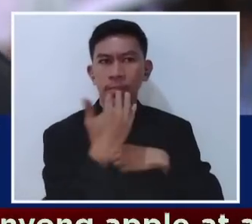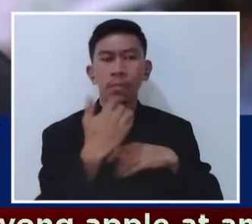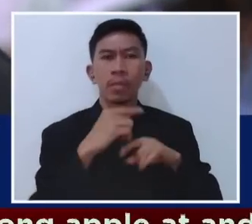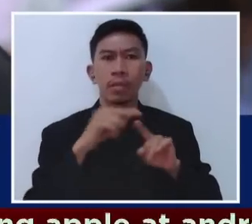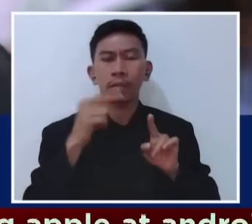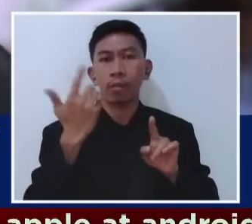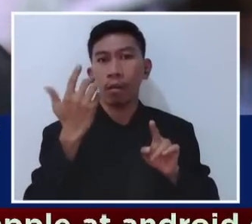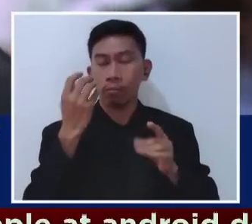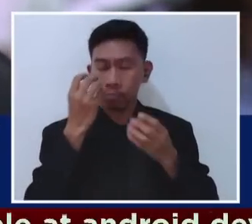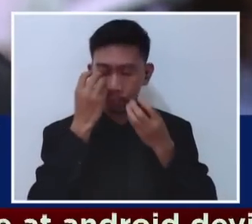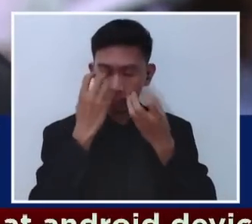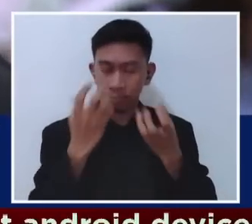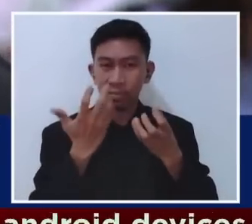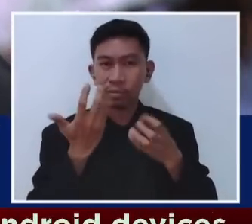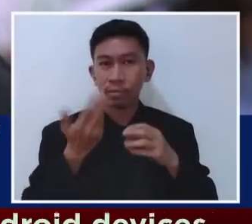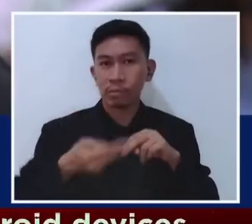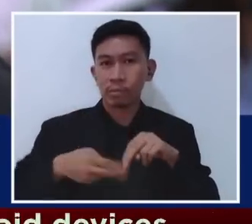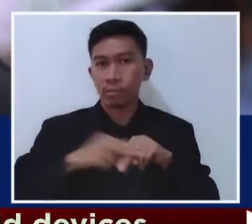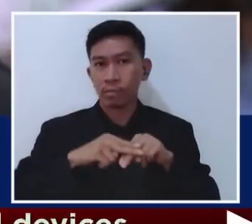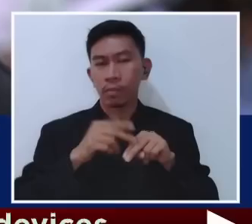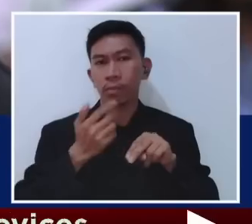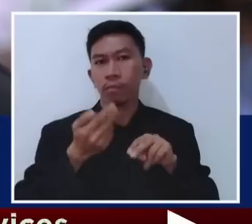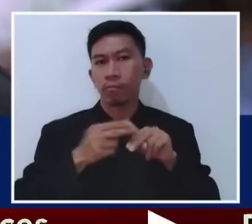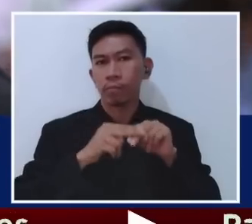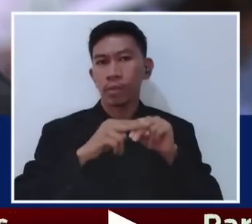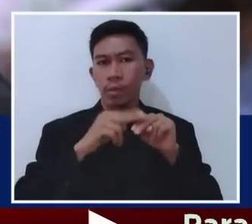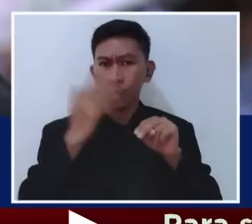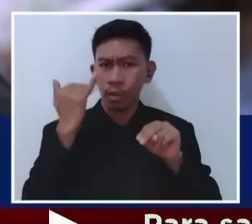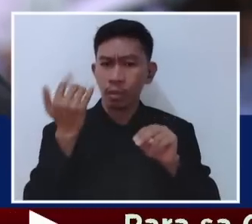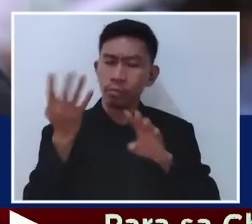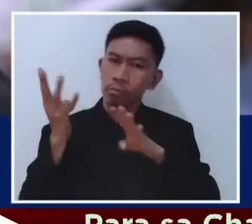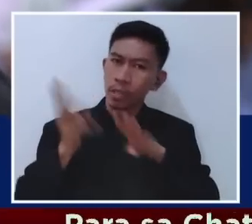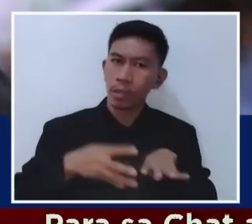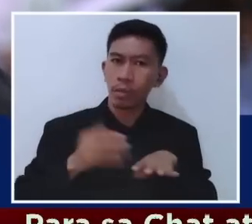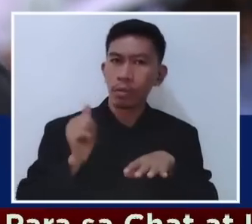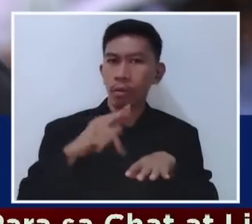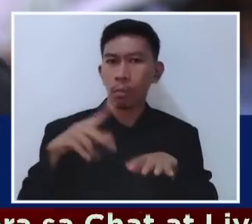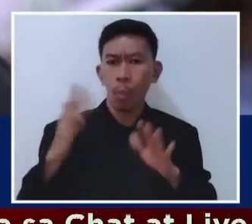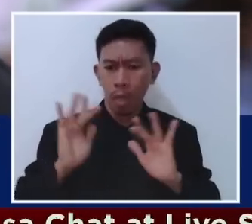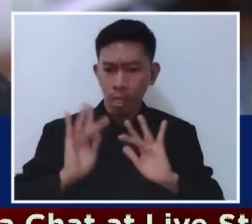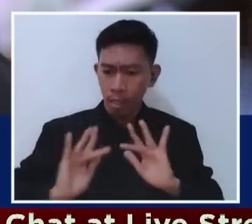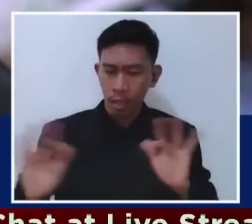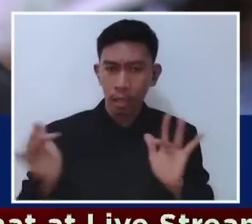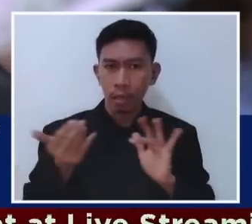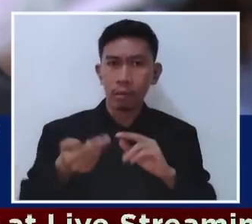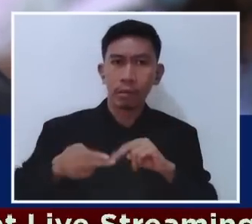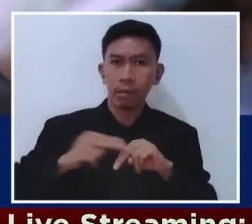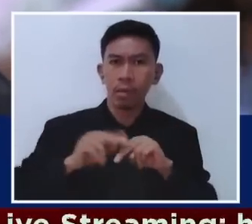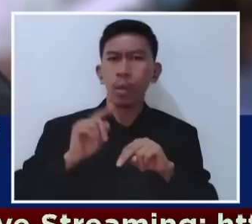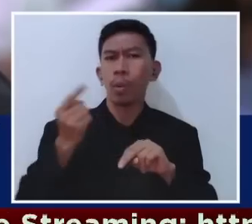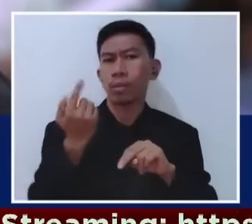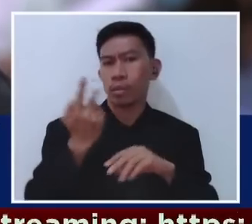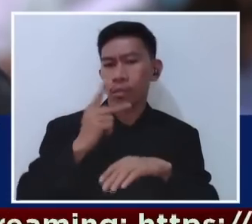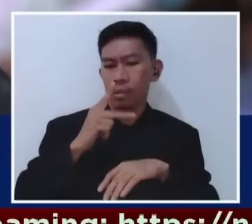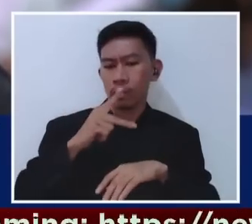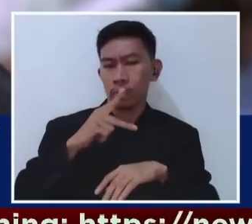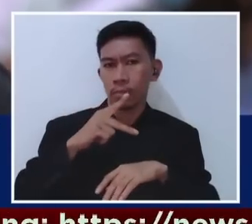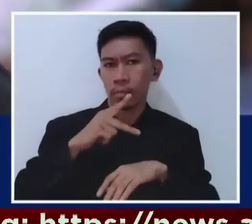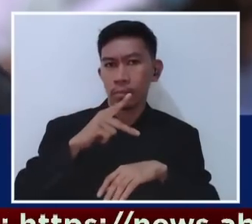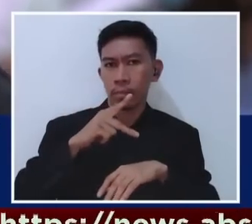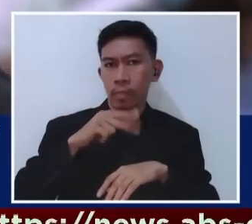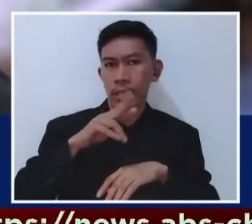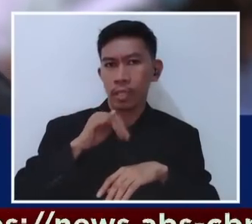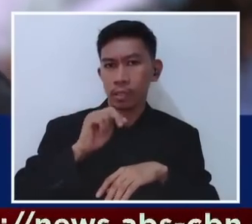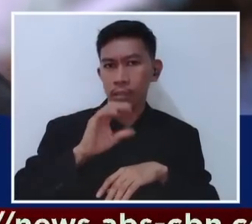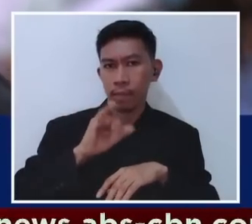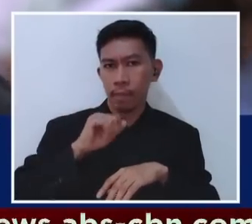Kasi nung i-download ko siya, wala namang nakalagay. Nakalagay lang yung principal. Tapos nung pagkukuha pala siya, pag na-cash out